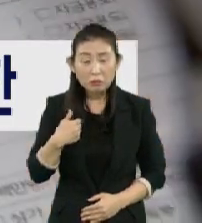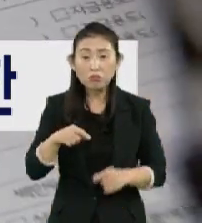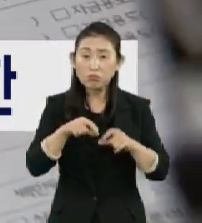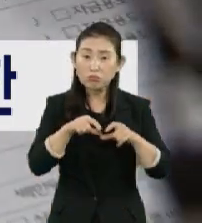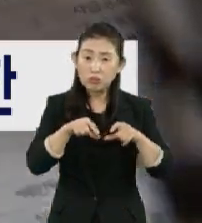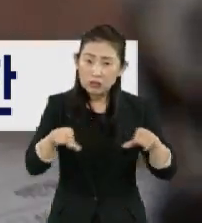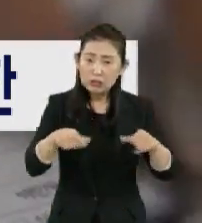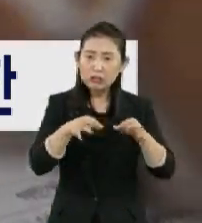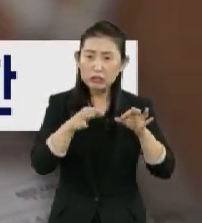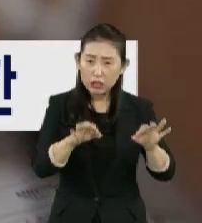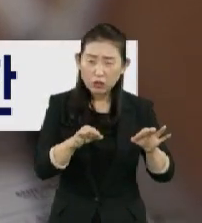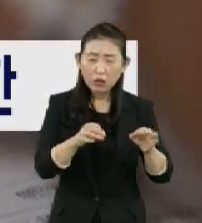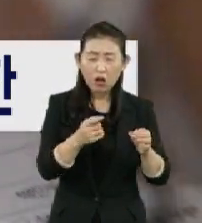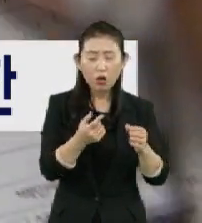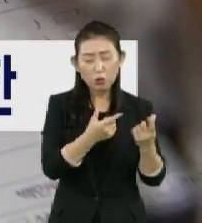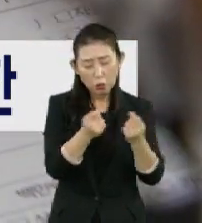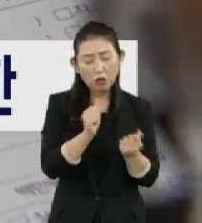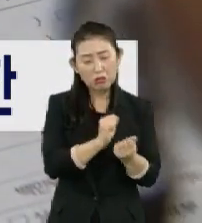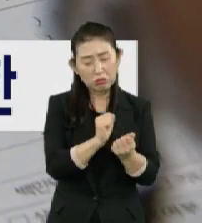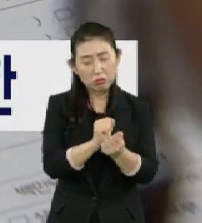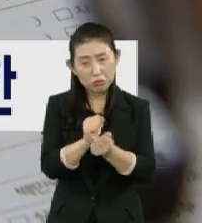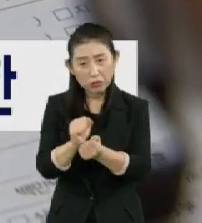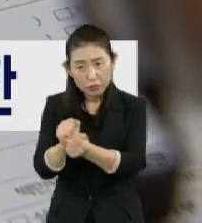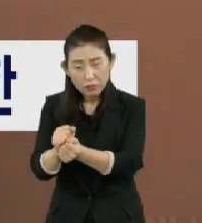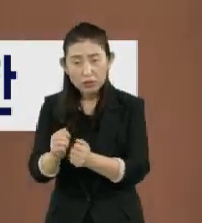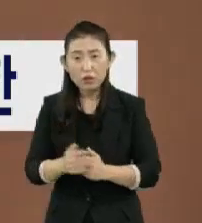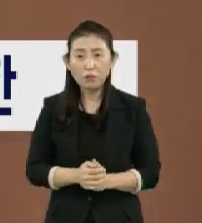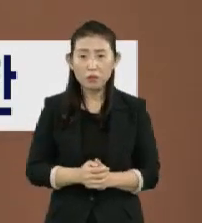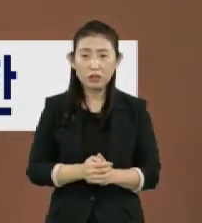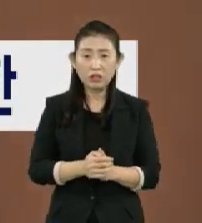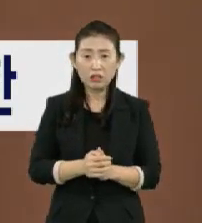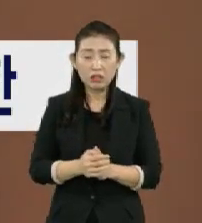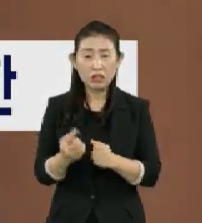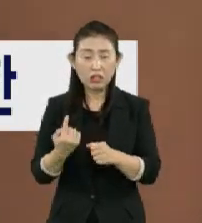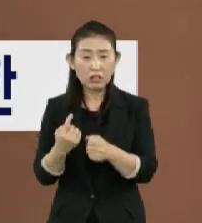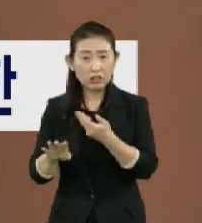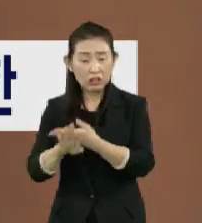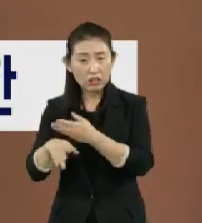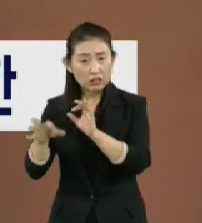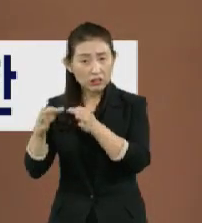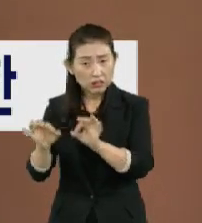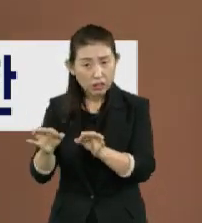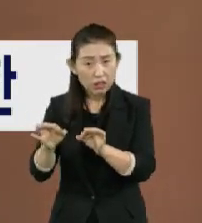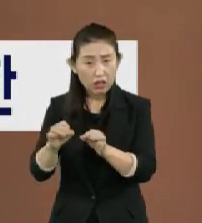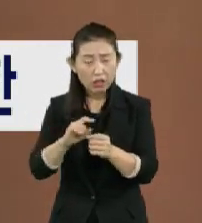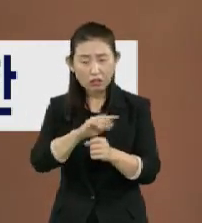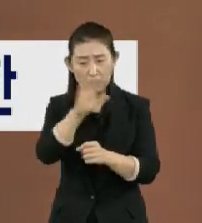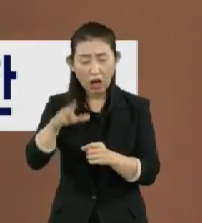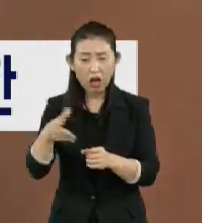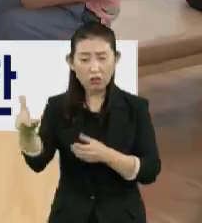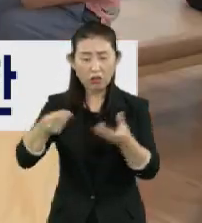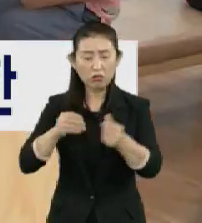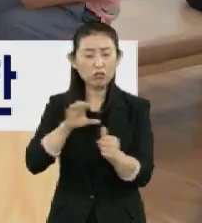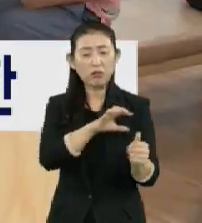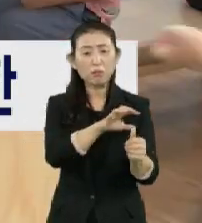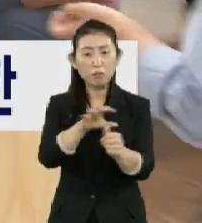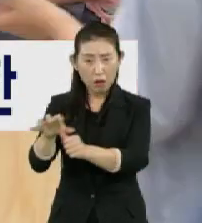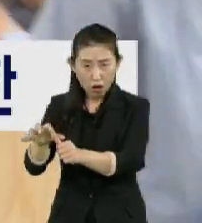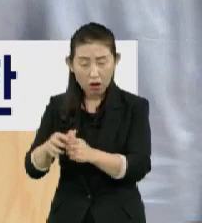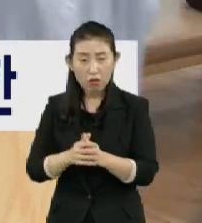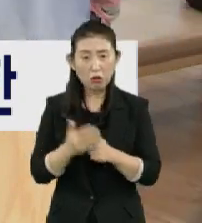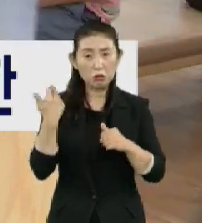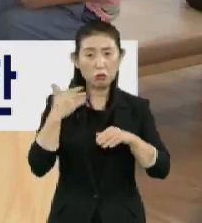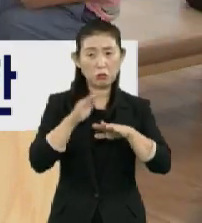시중은행들도 규제 풍선 효과가 나타나면서 갈아타기 대출, 이른바 타행 대환 대출을 막았고 심지어